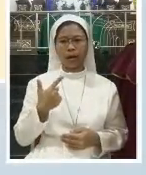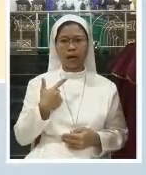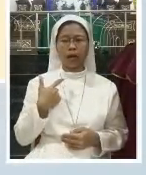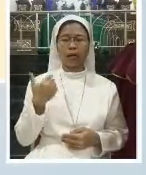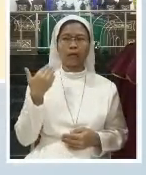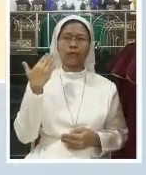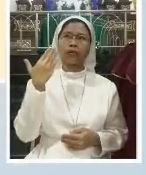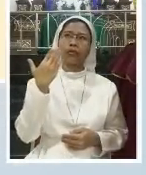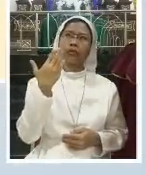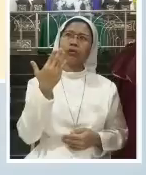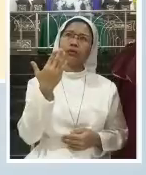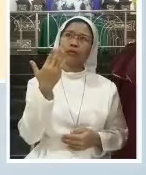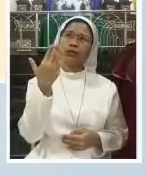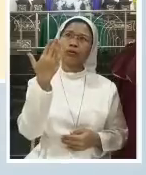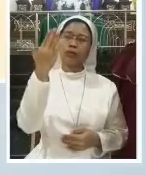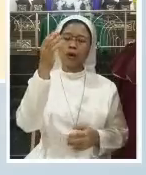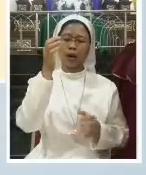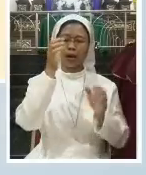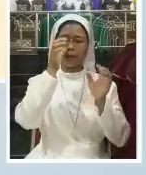Tataw ta